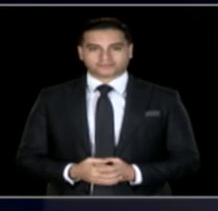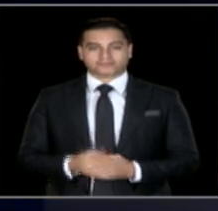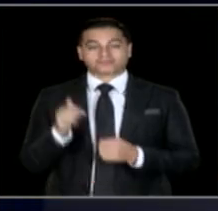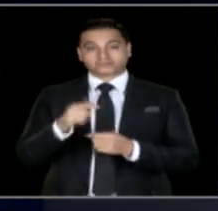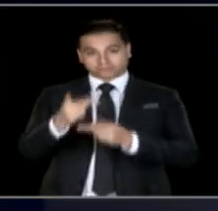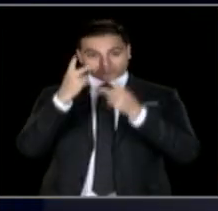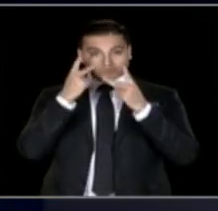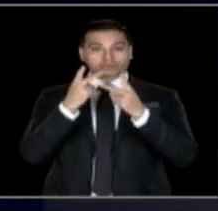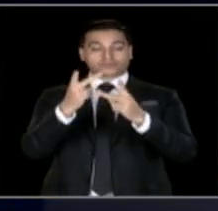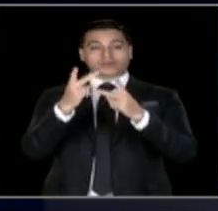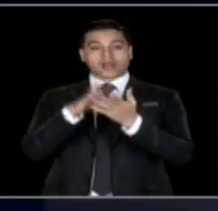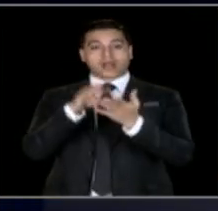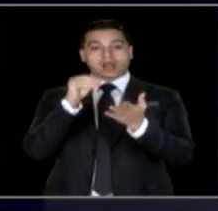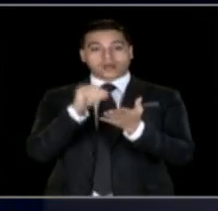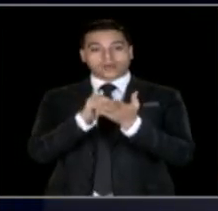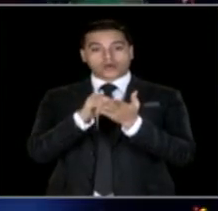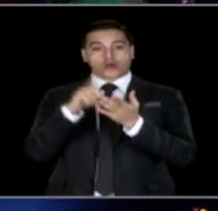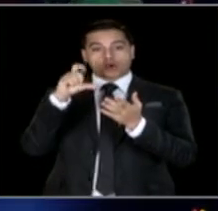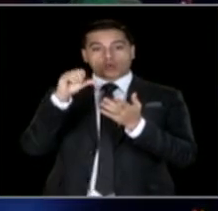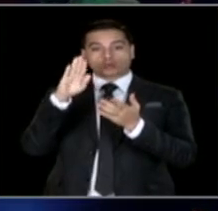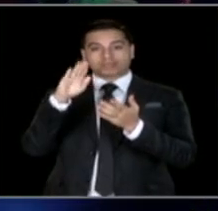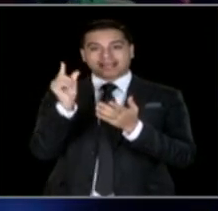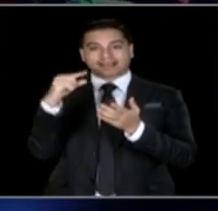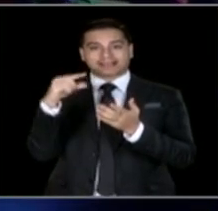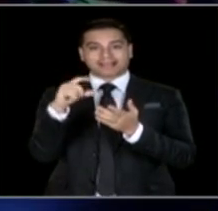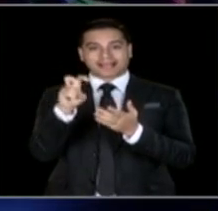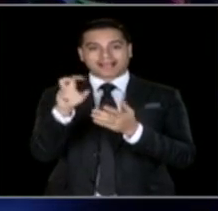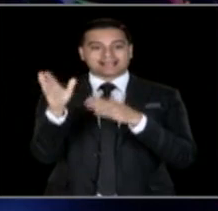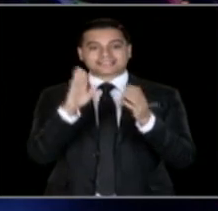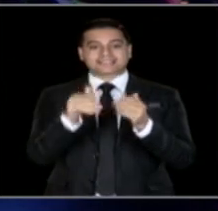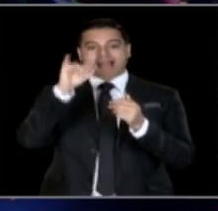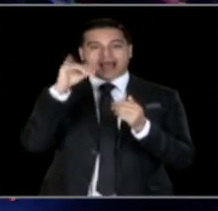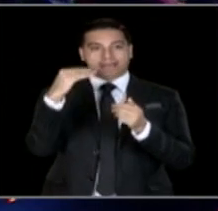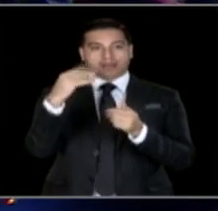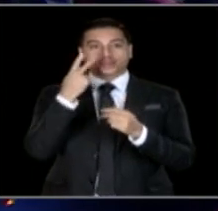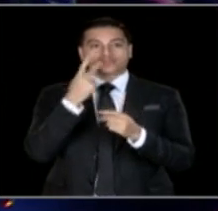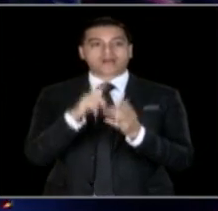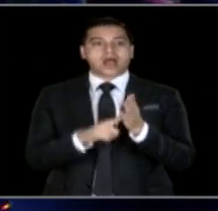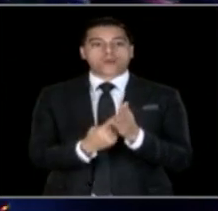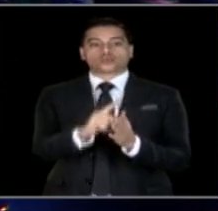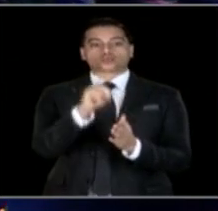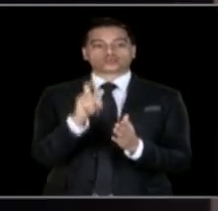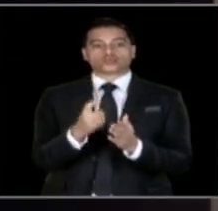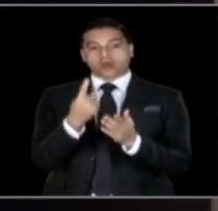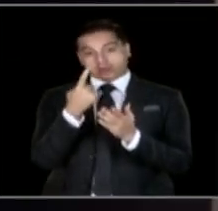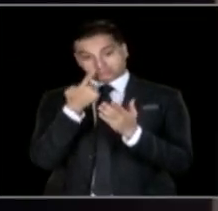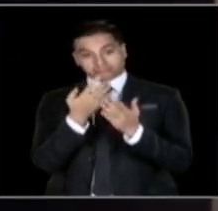لوساندا سامح، أول سؤال اتفضلي يا لوساندا. لوساندا سامح، وهنشوف السؤال